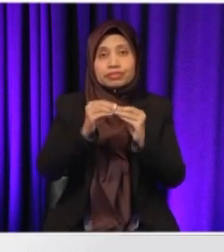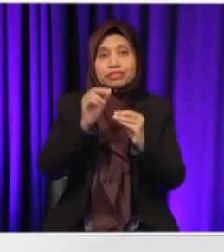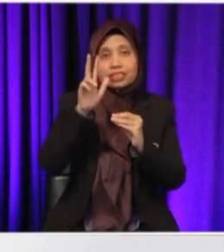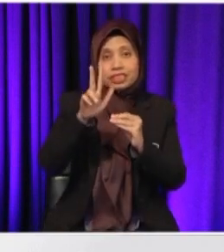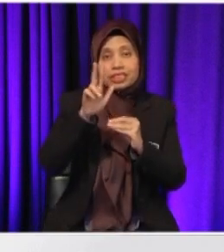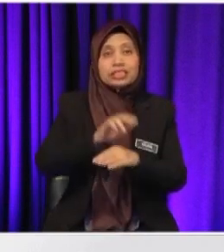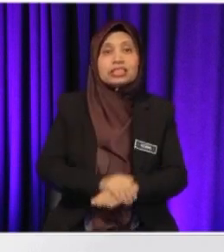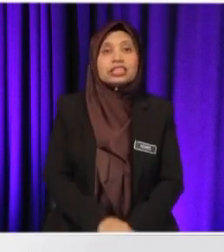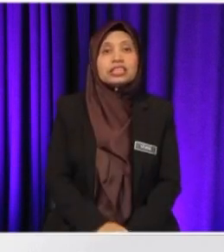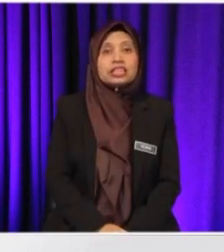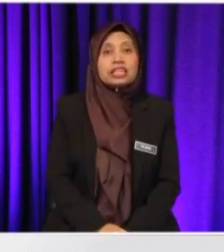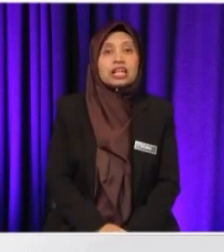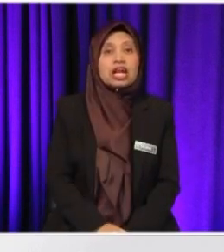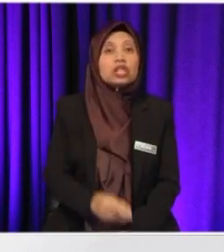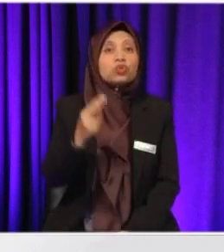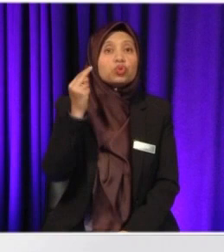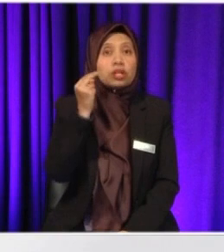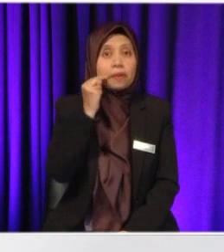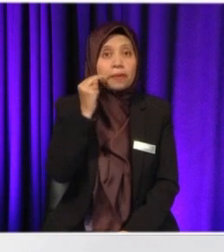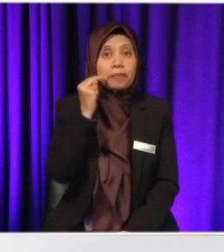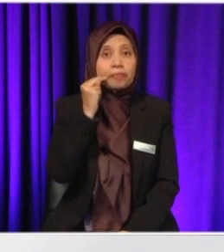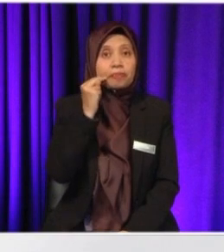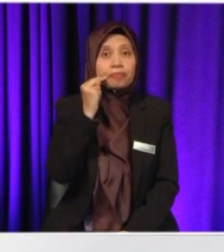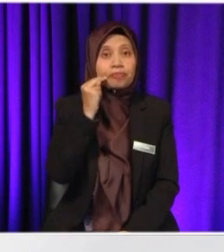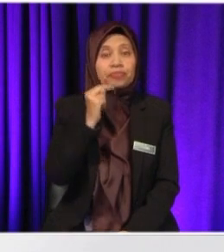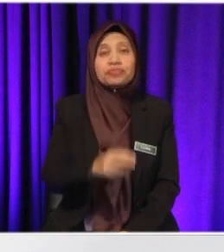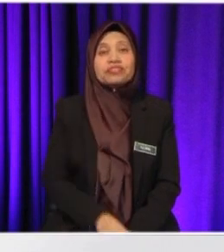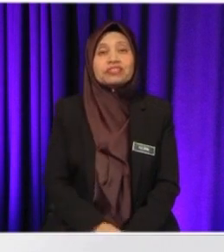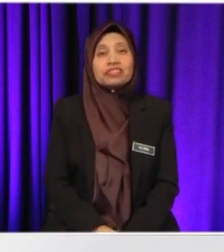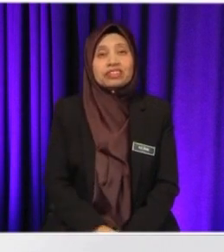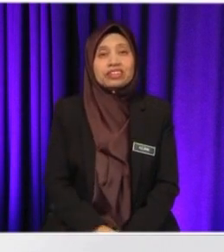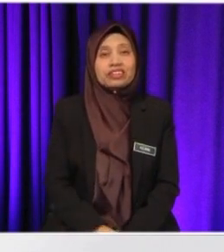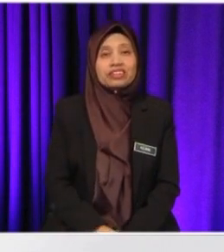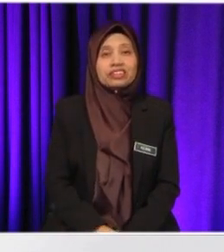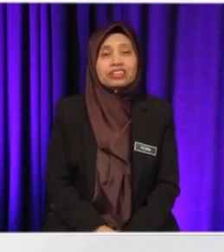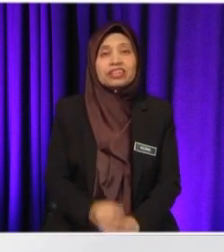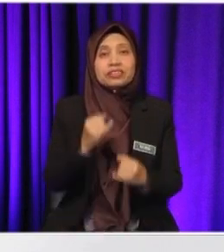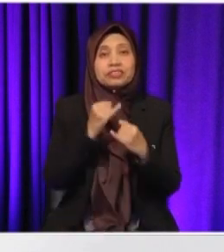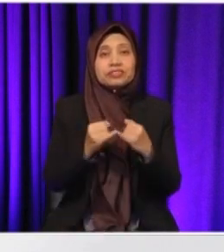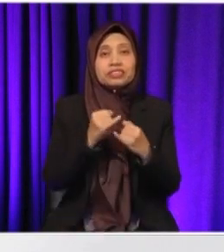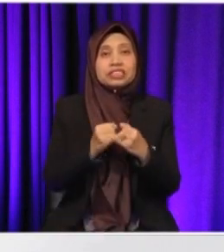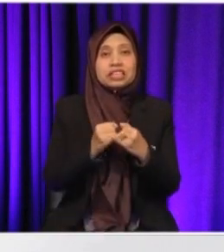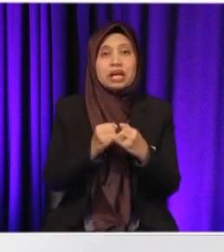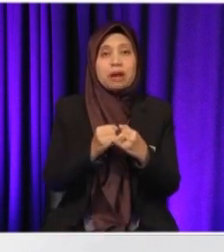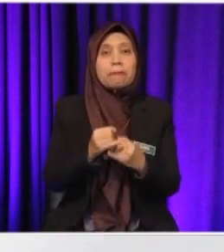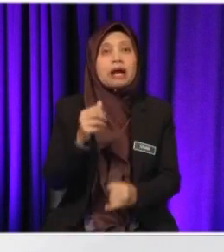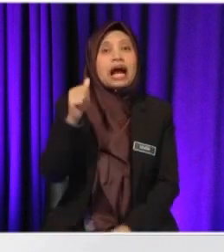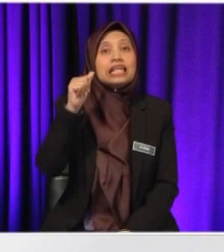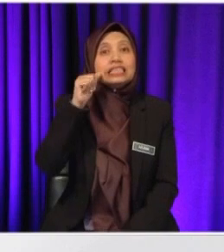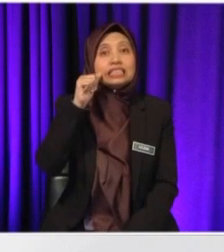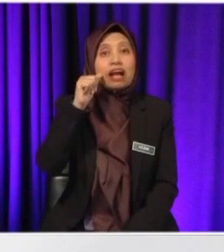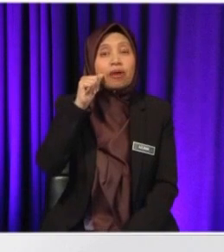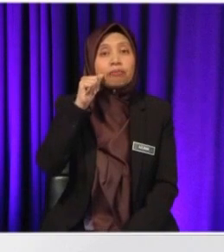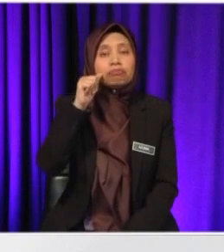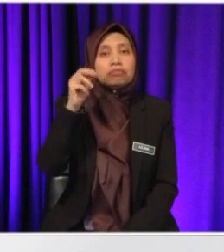adalah Nur Mardiah Nazmi. Mardiah, lambai sikit Mardiah. Okey, dan yang terakhir adalah Nis Alisa Maris. Lambai sikit